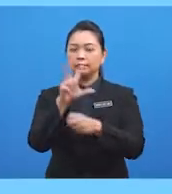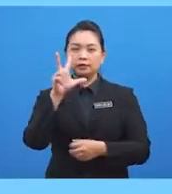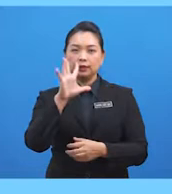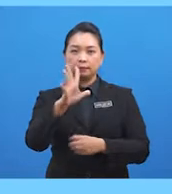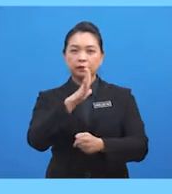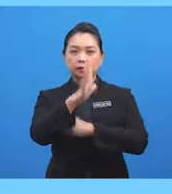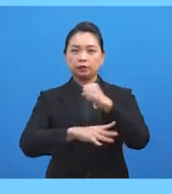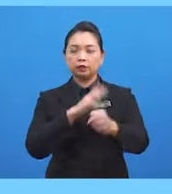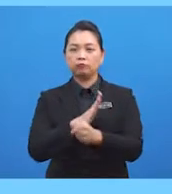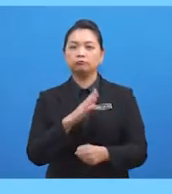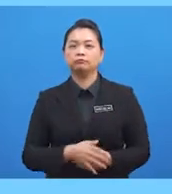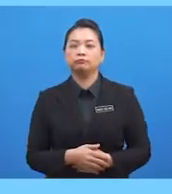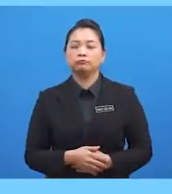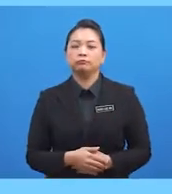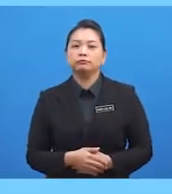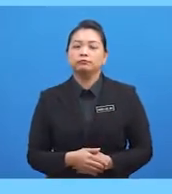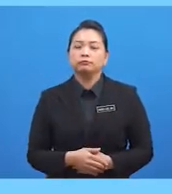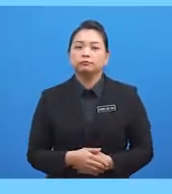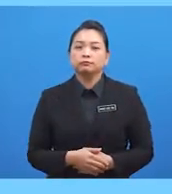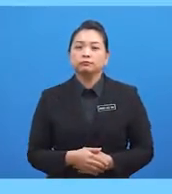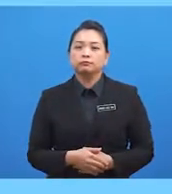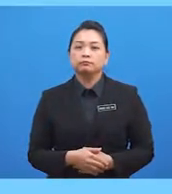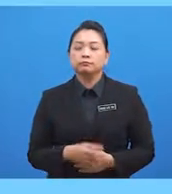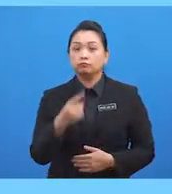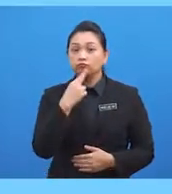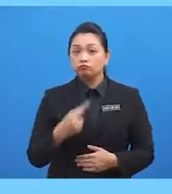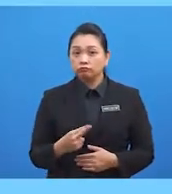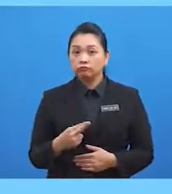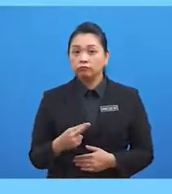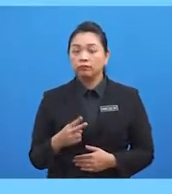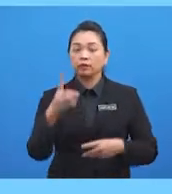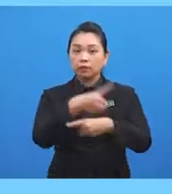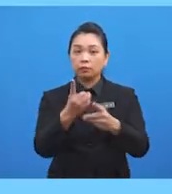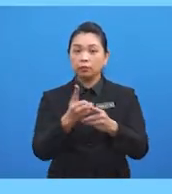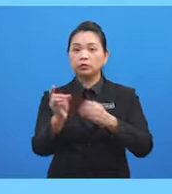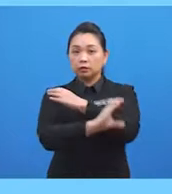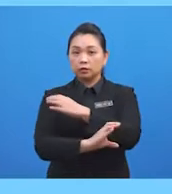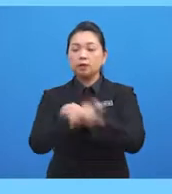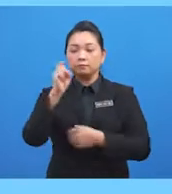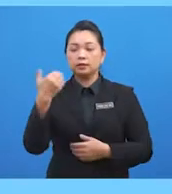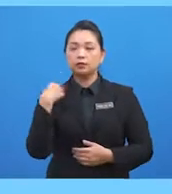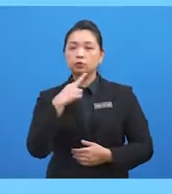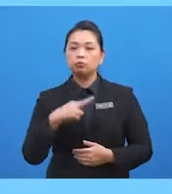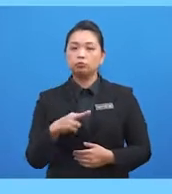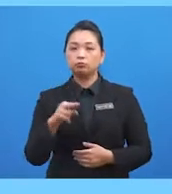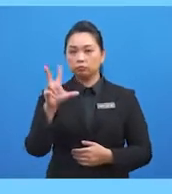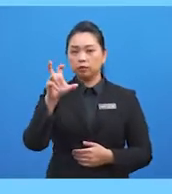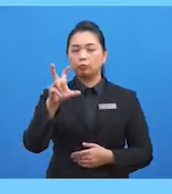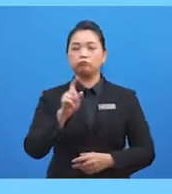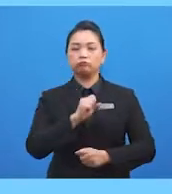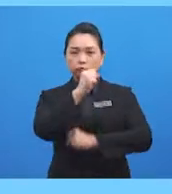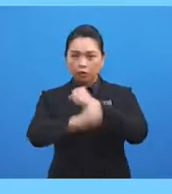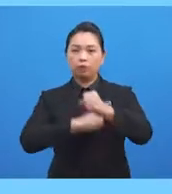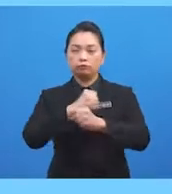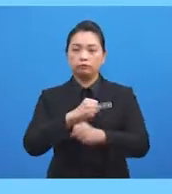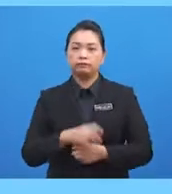Pelajar-pelajar, dari segi umur, seorang ahli Dewan Negara hendaklah berumur sekurang-kurangnya 30